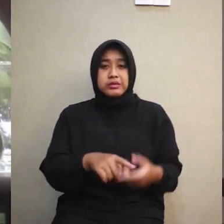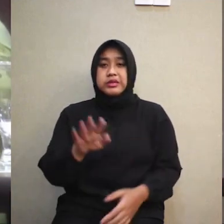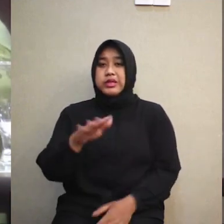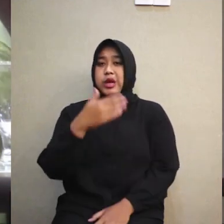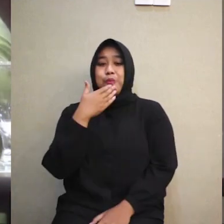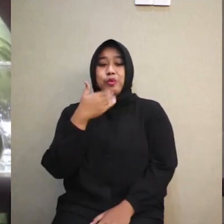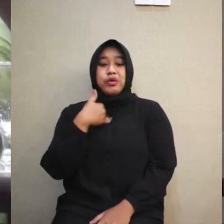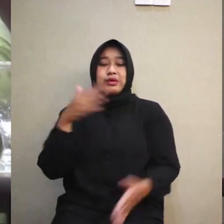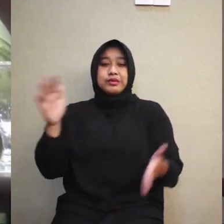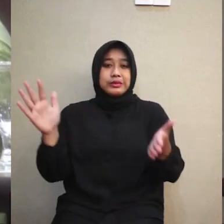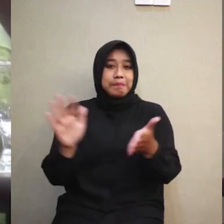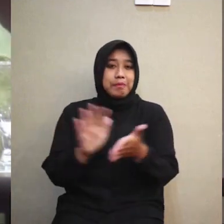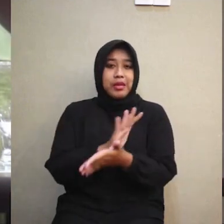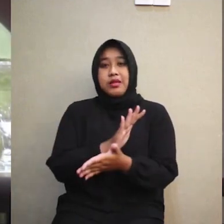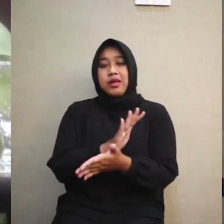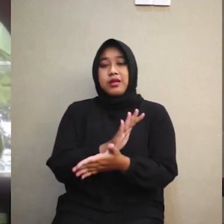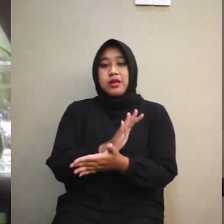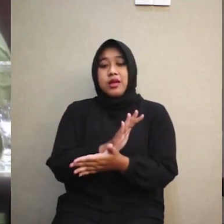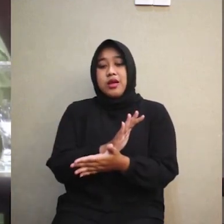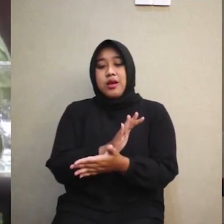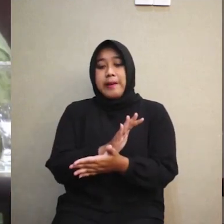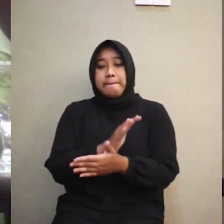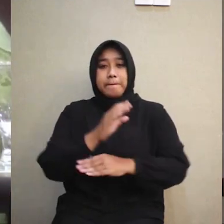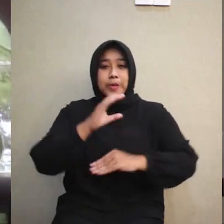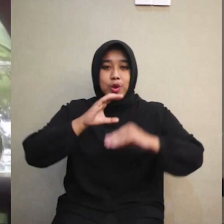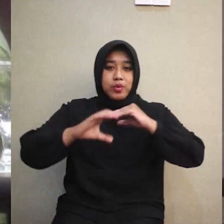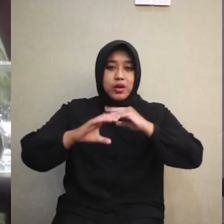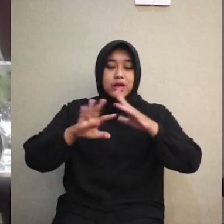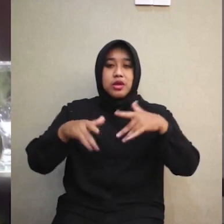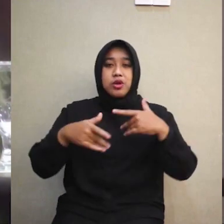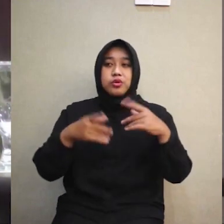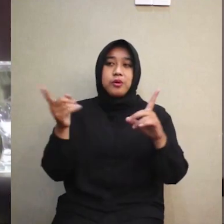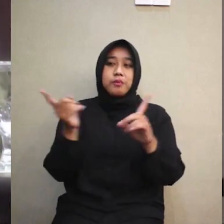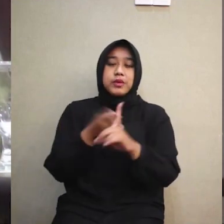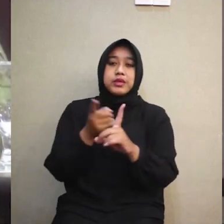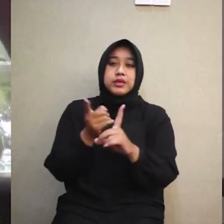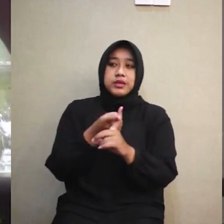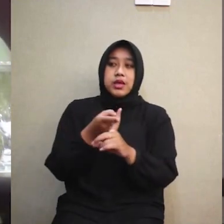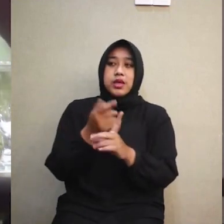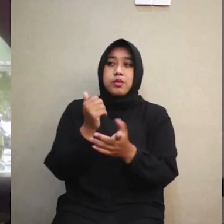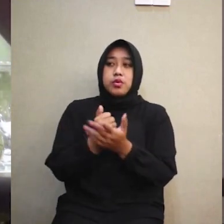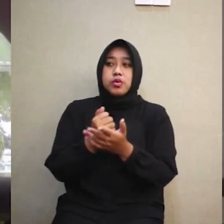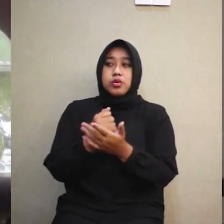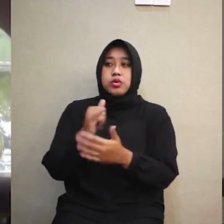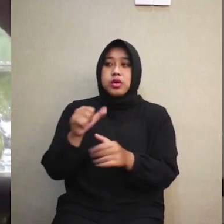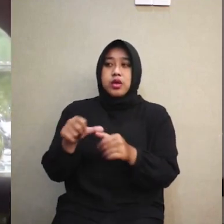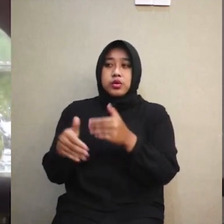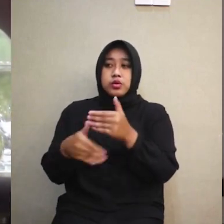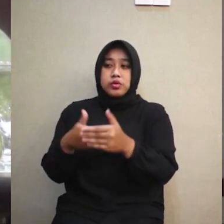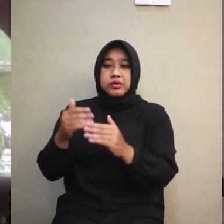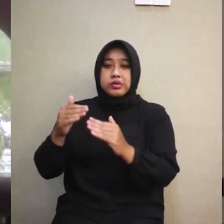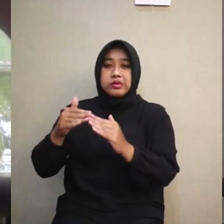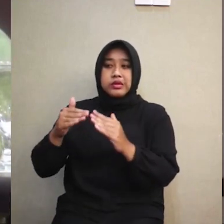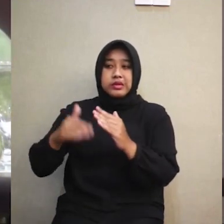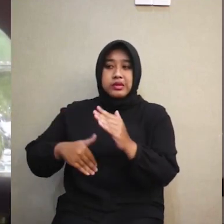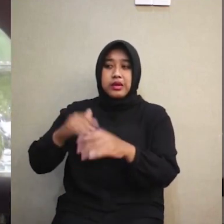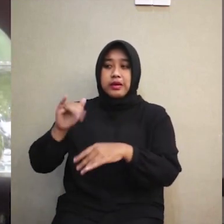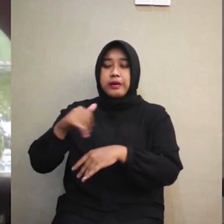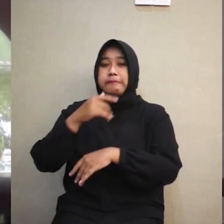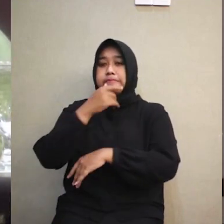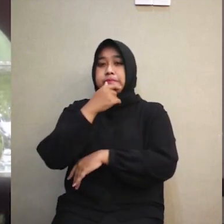peluang untuk mengkomunikasikan atau mendesak ini jadi akan terus Tertinggal begitu